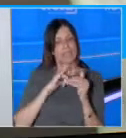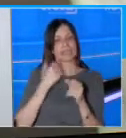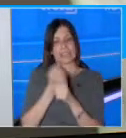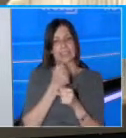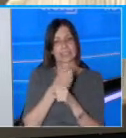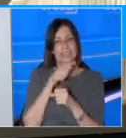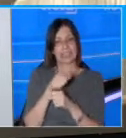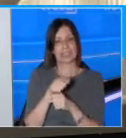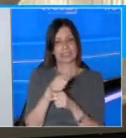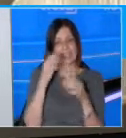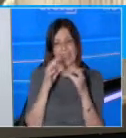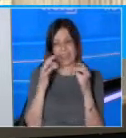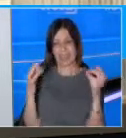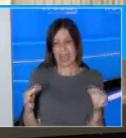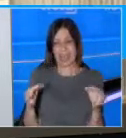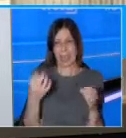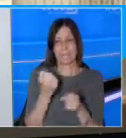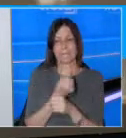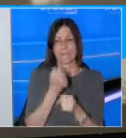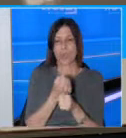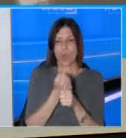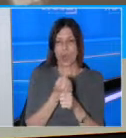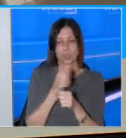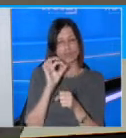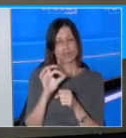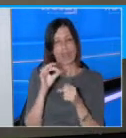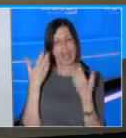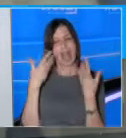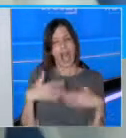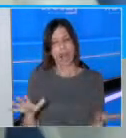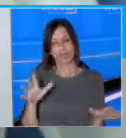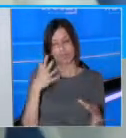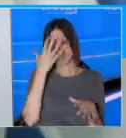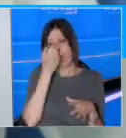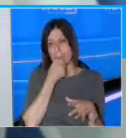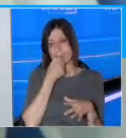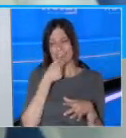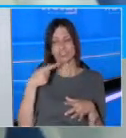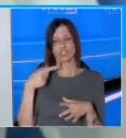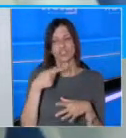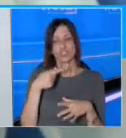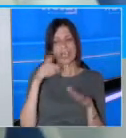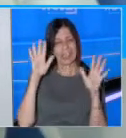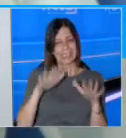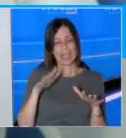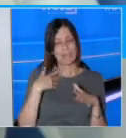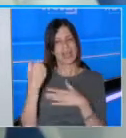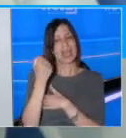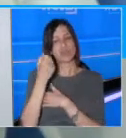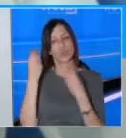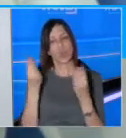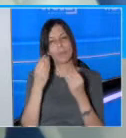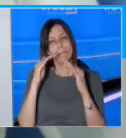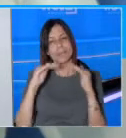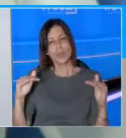זה להתחיל בפעולה של החלשת החמאס והג'יהאד, וחיזוק גורמים מתונים בעולם